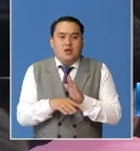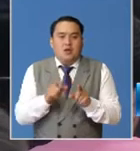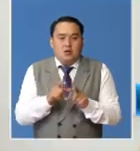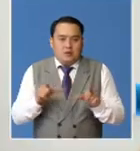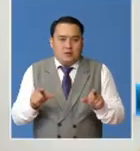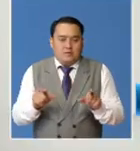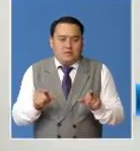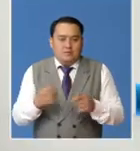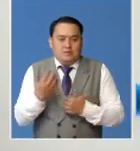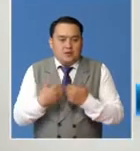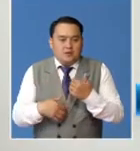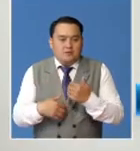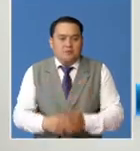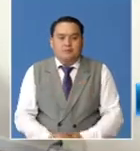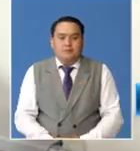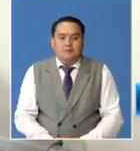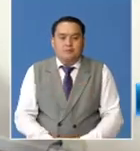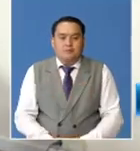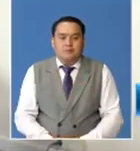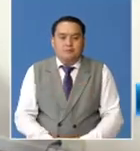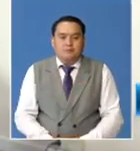недобросовестных посредников.